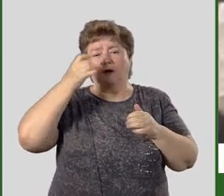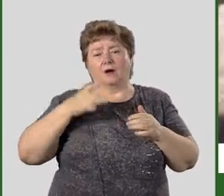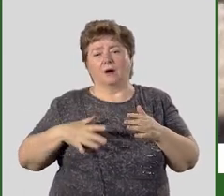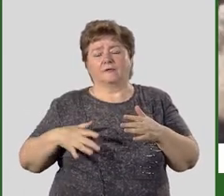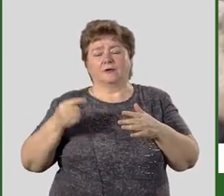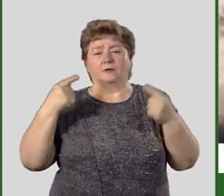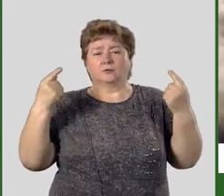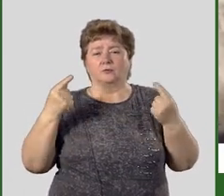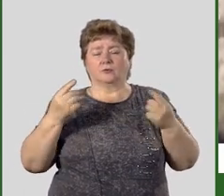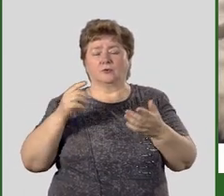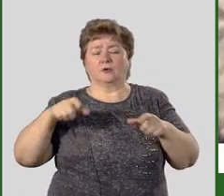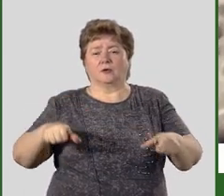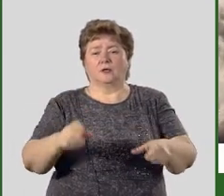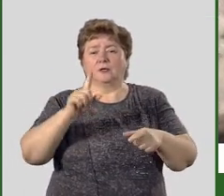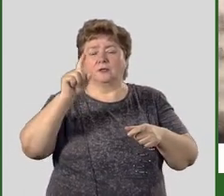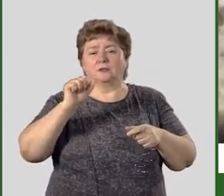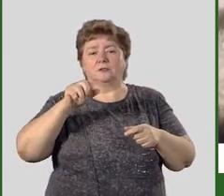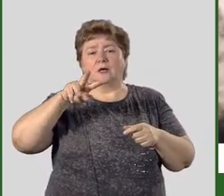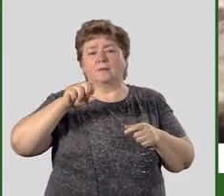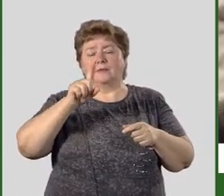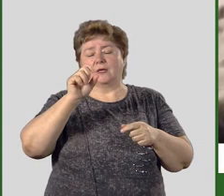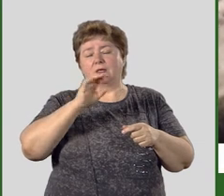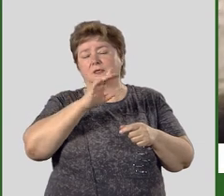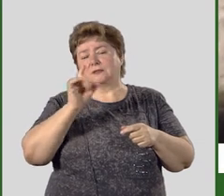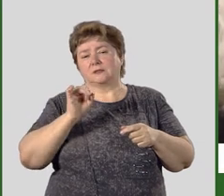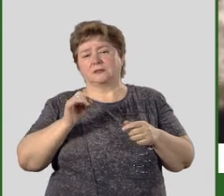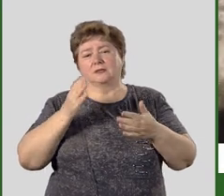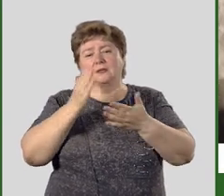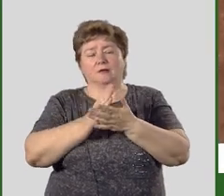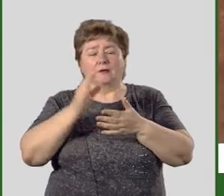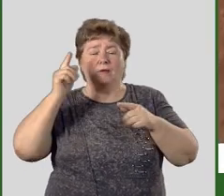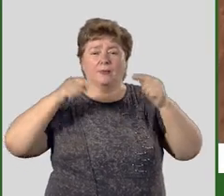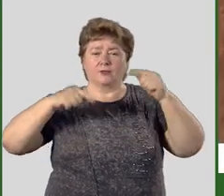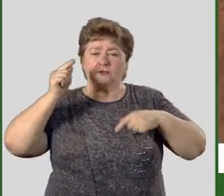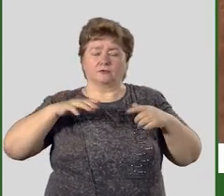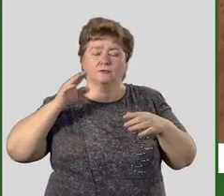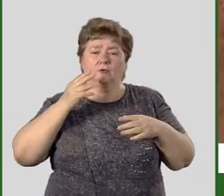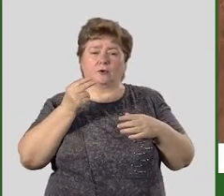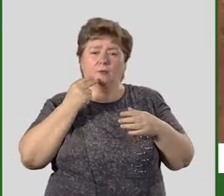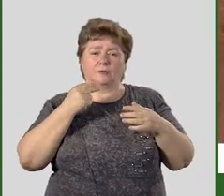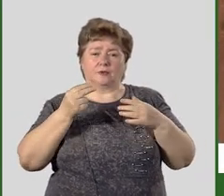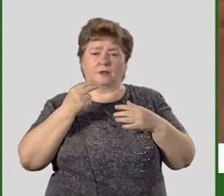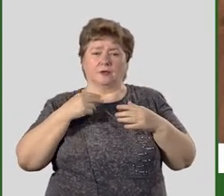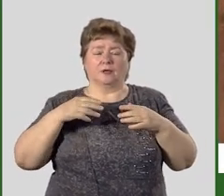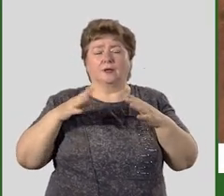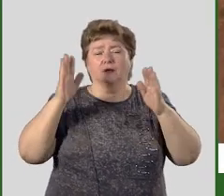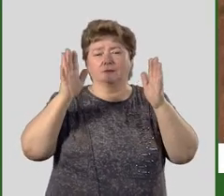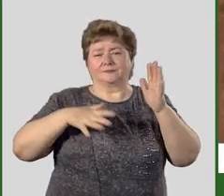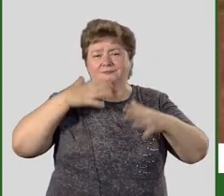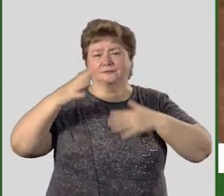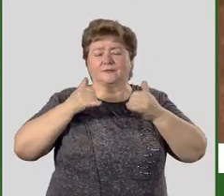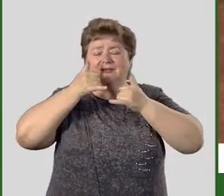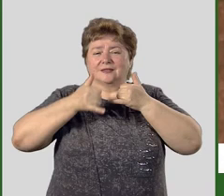Крупнейшей является река Замбези. Она имеет дождевое питание и муссонный режим